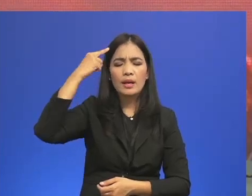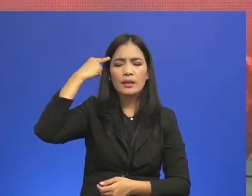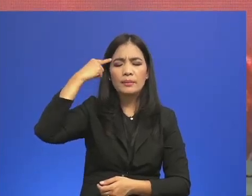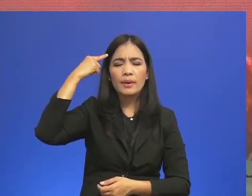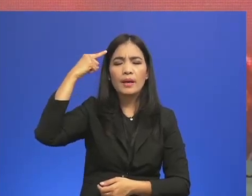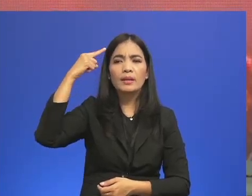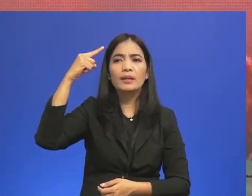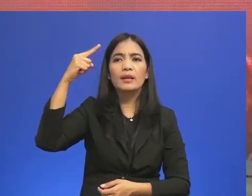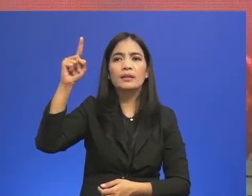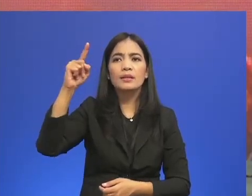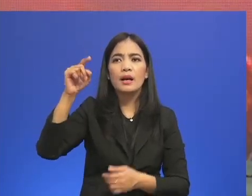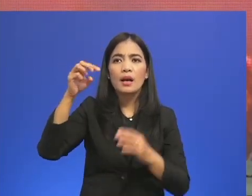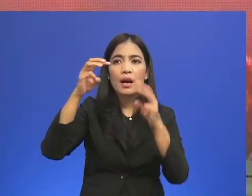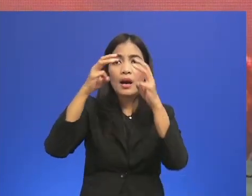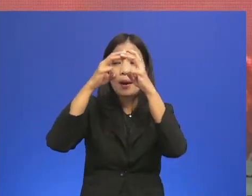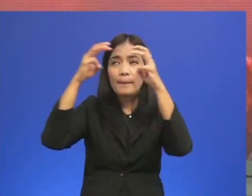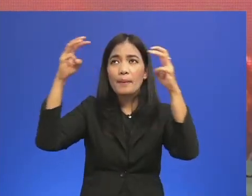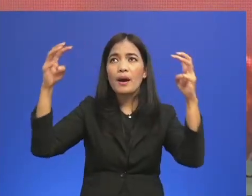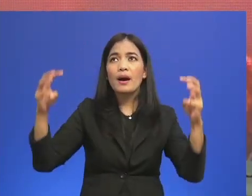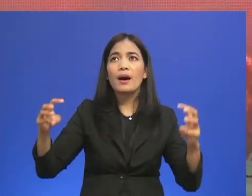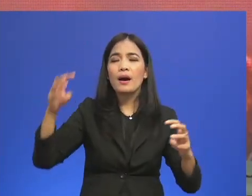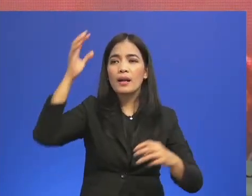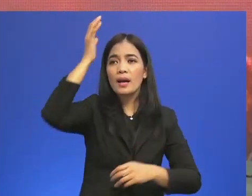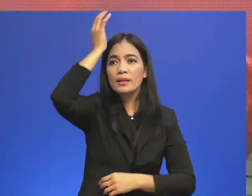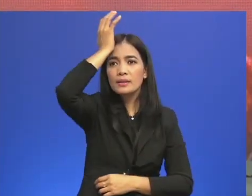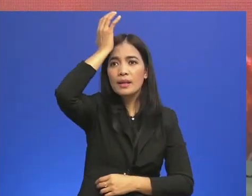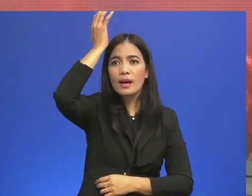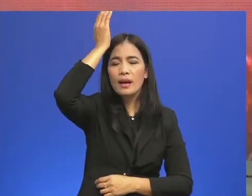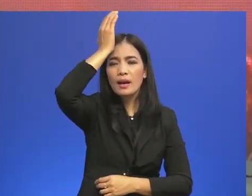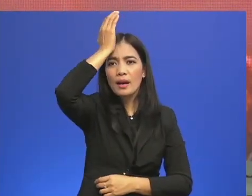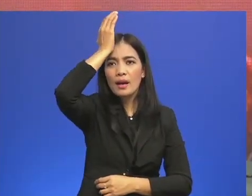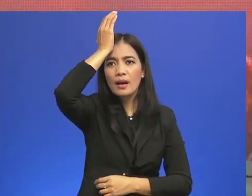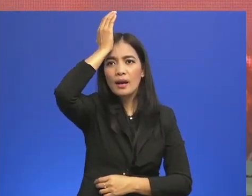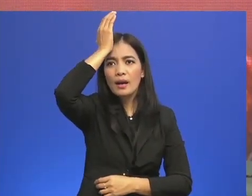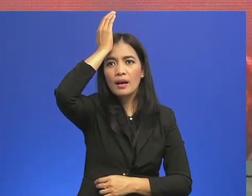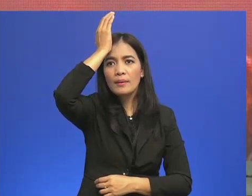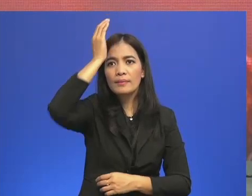Sanjungan bagi Sang Maha Raja,